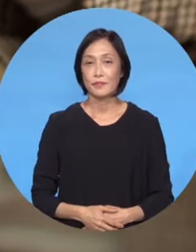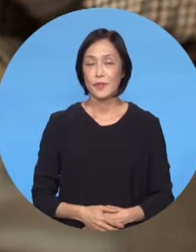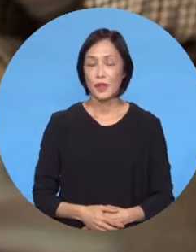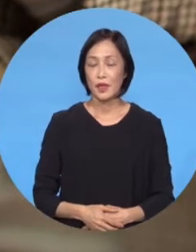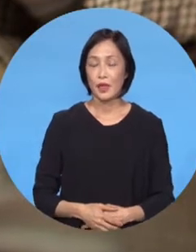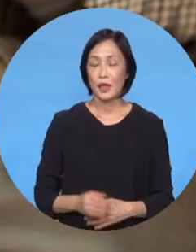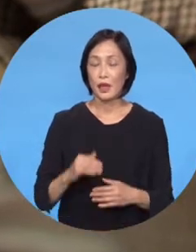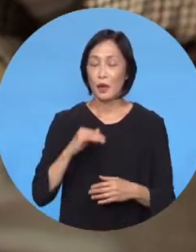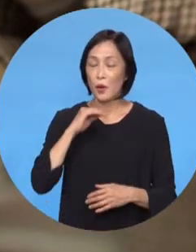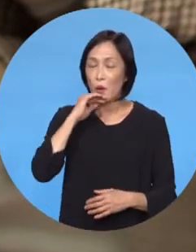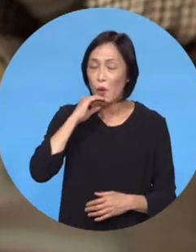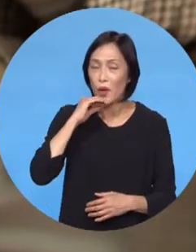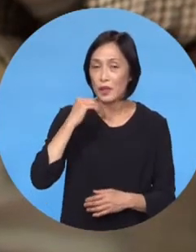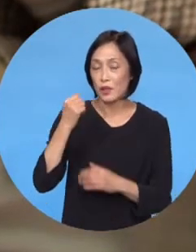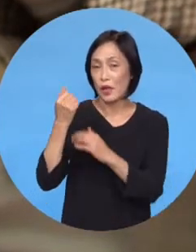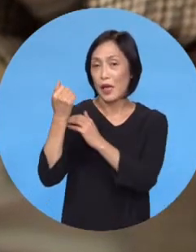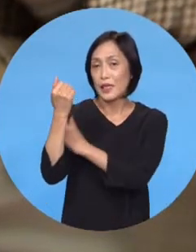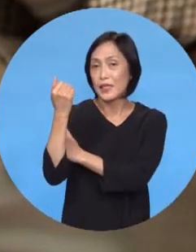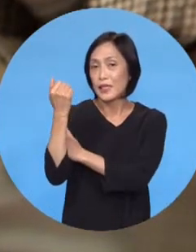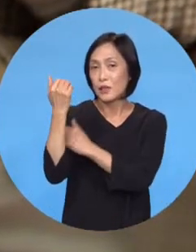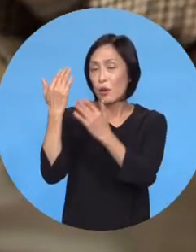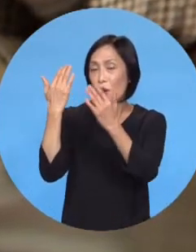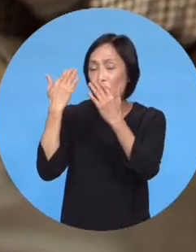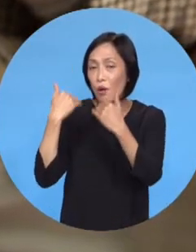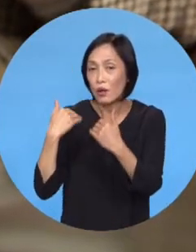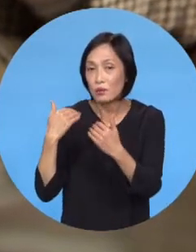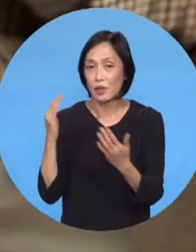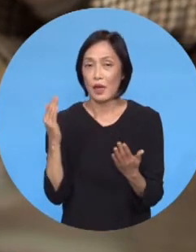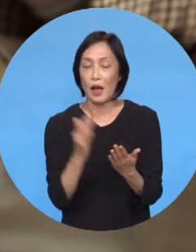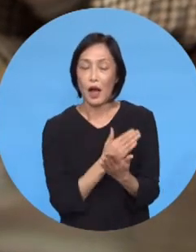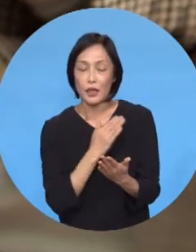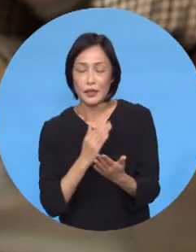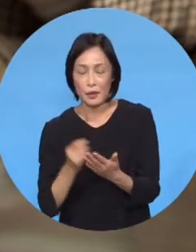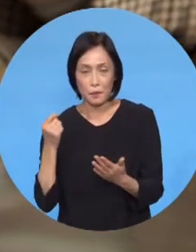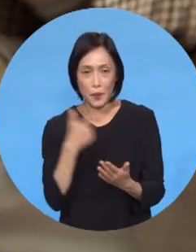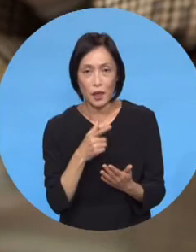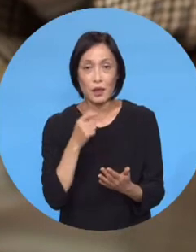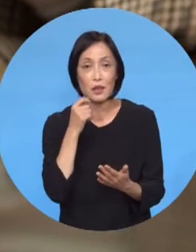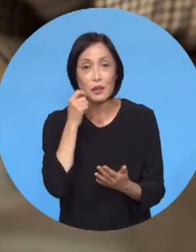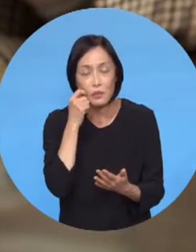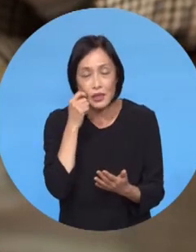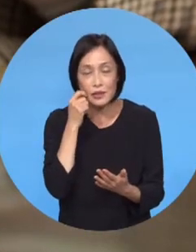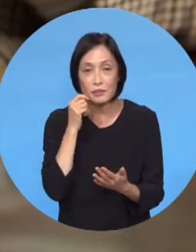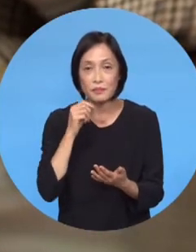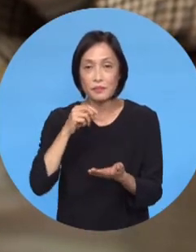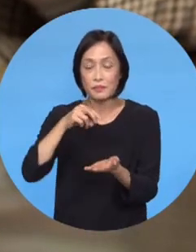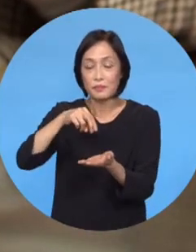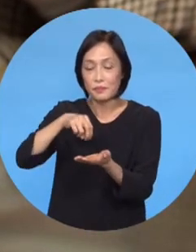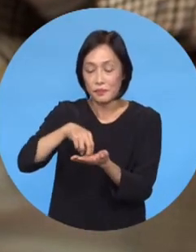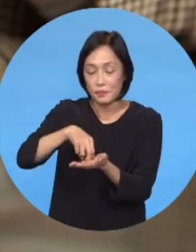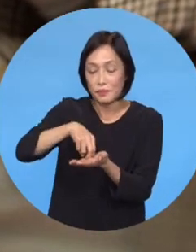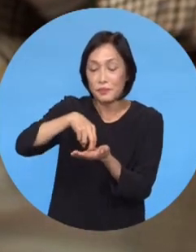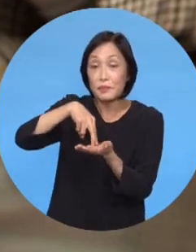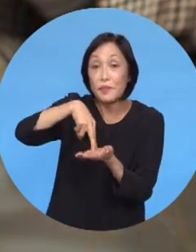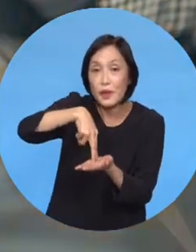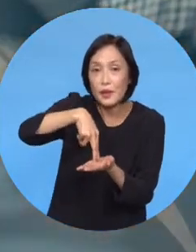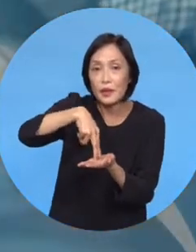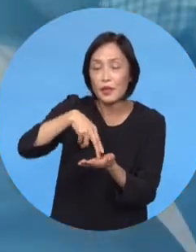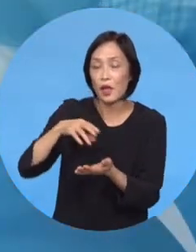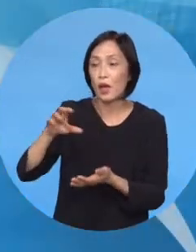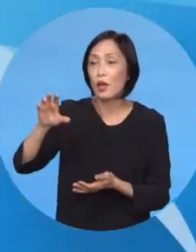高齢になると筋力や認識能力の低下から、立ち上がるときや物をつかもうとするときな